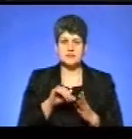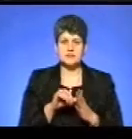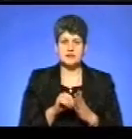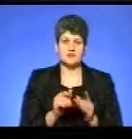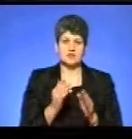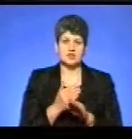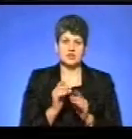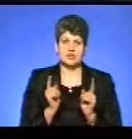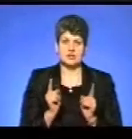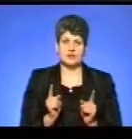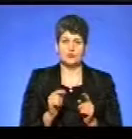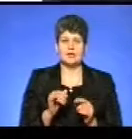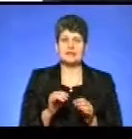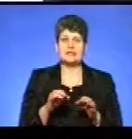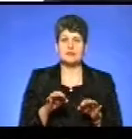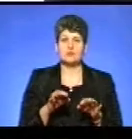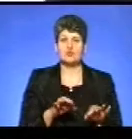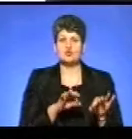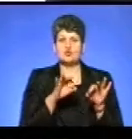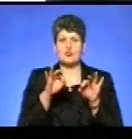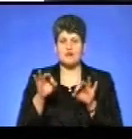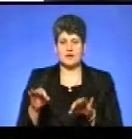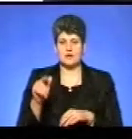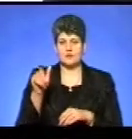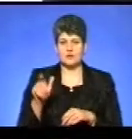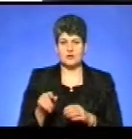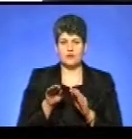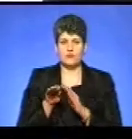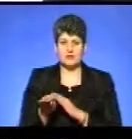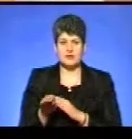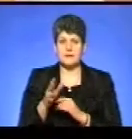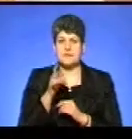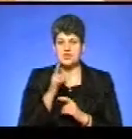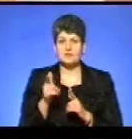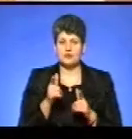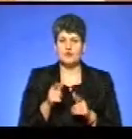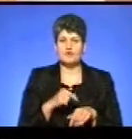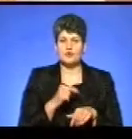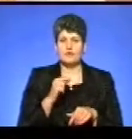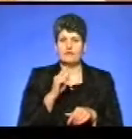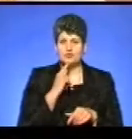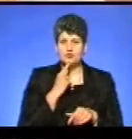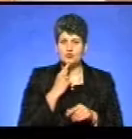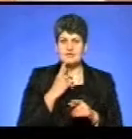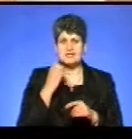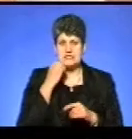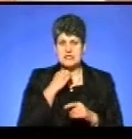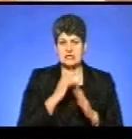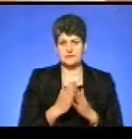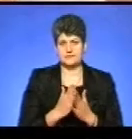фрагмент уроку «Транспортування потерпілого в укриття». Каже, під час підготовки відчував труднощі через застарілі